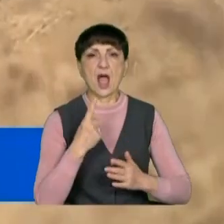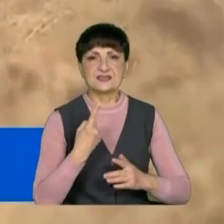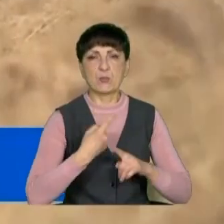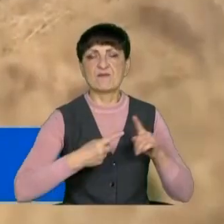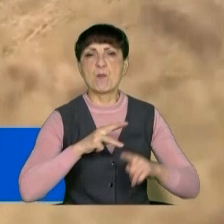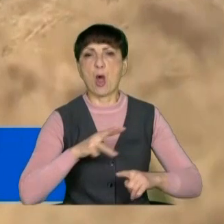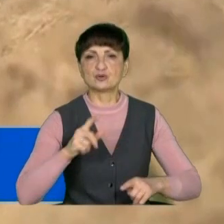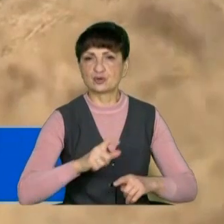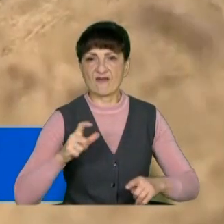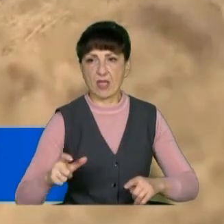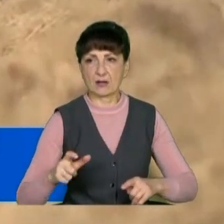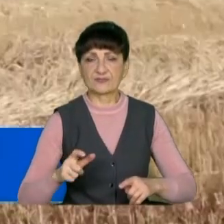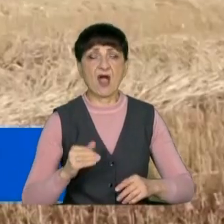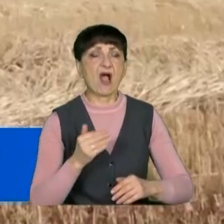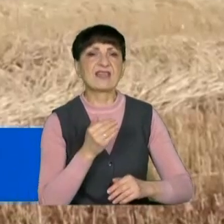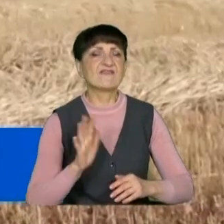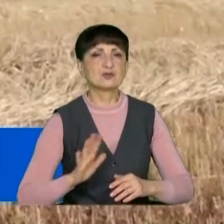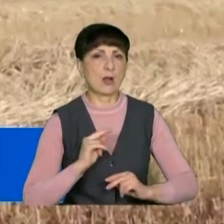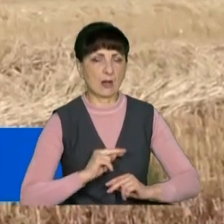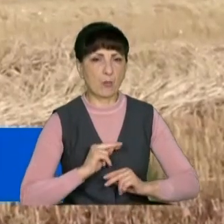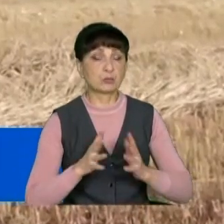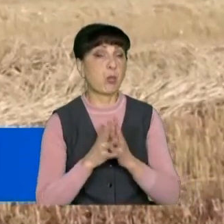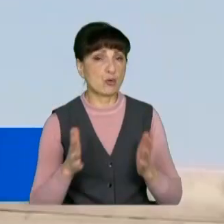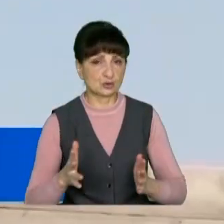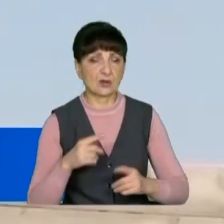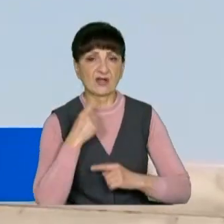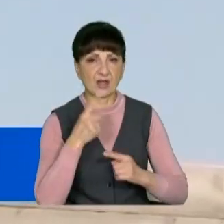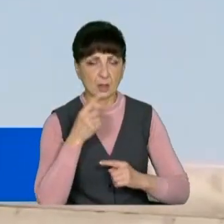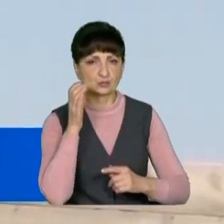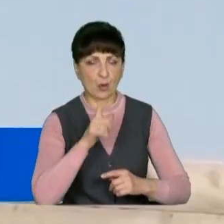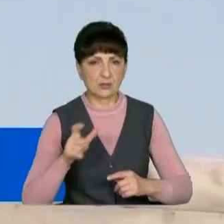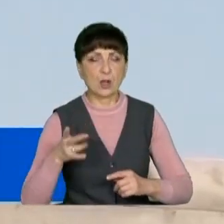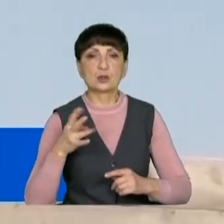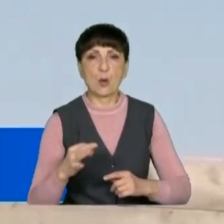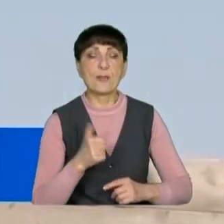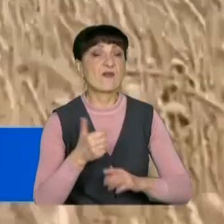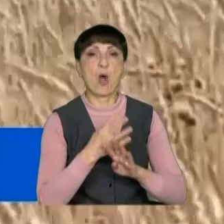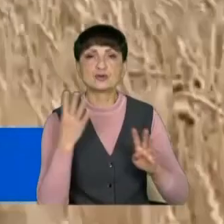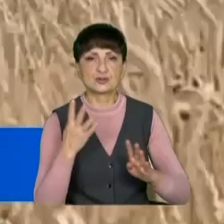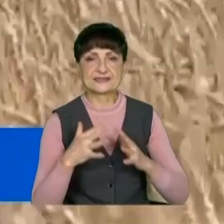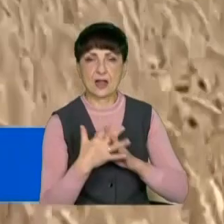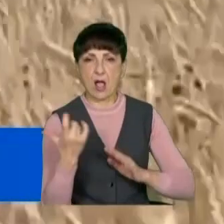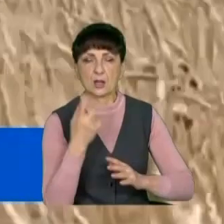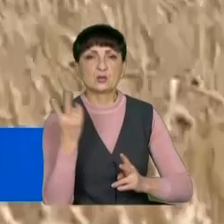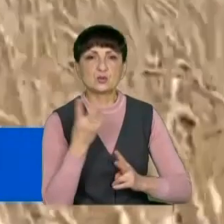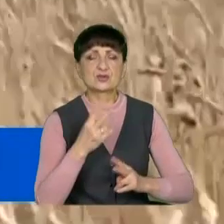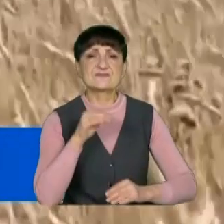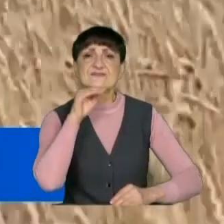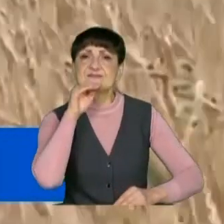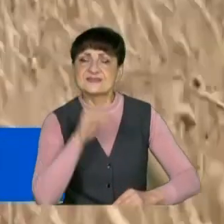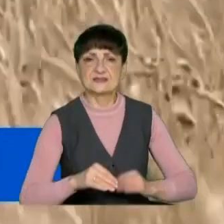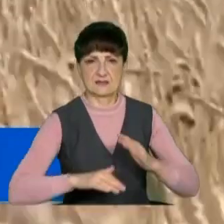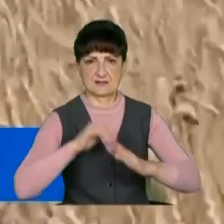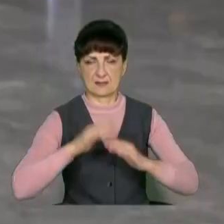1,5 миллиона человек. Неформально работающих в этой сфере в разы больше, отмечают эксперты. Однако в первую очередь сельскому хозяйству нужны